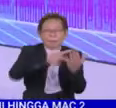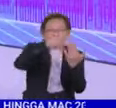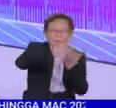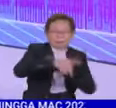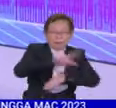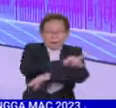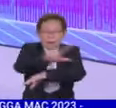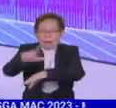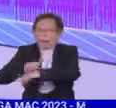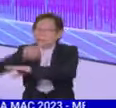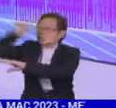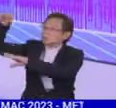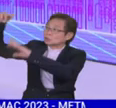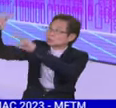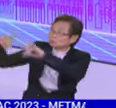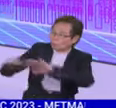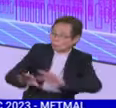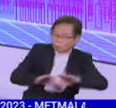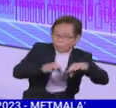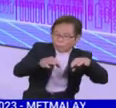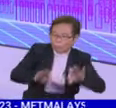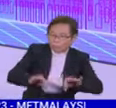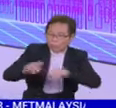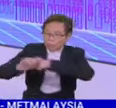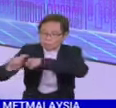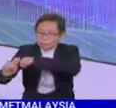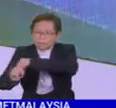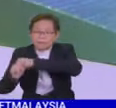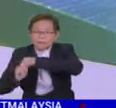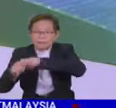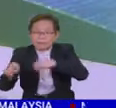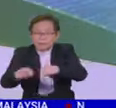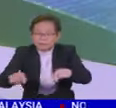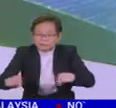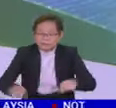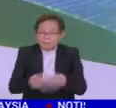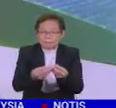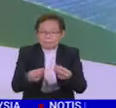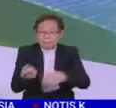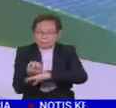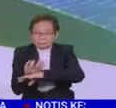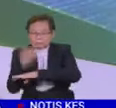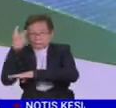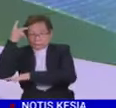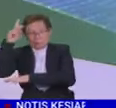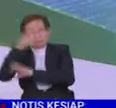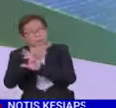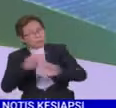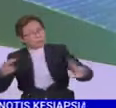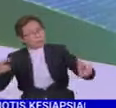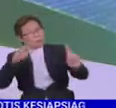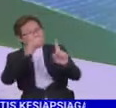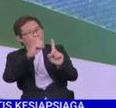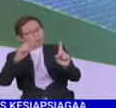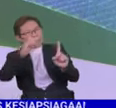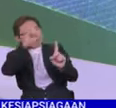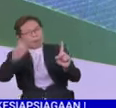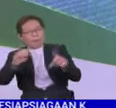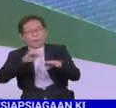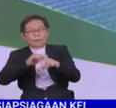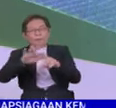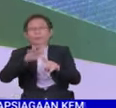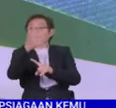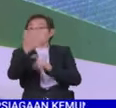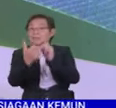Projek ladang solar terapung di kawasan Tasik Danau Touban, Pasir Mas, Kelantan dijangka siap sepenuhnya Mac